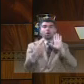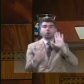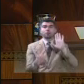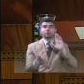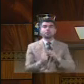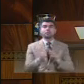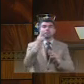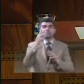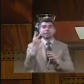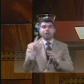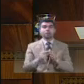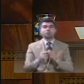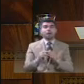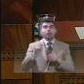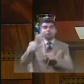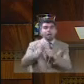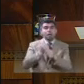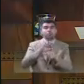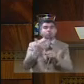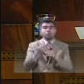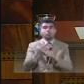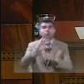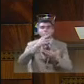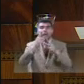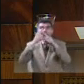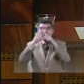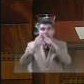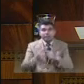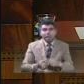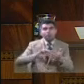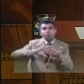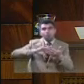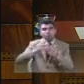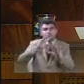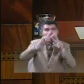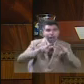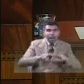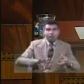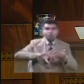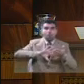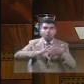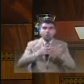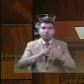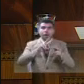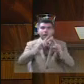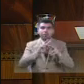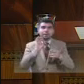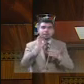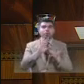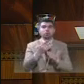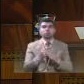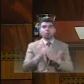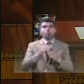127/12 يتعلق بتنظيم مهنة محاسب معتمد وبإحداث المنظمة المهنية للمحاسبين